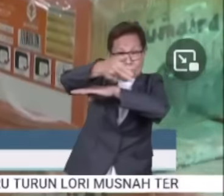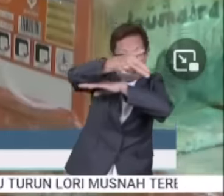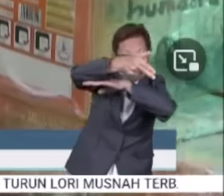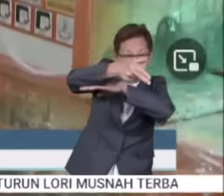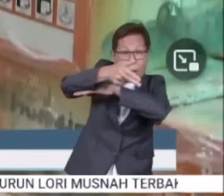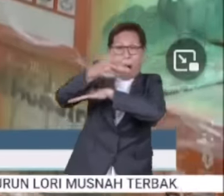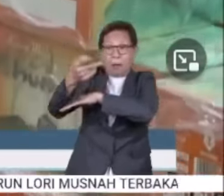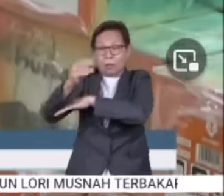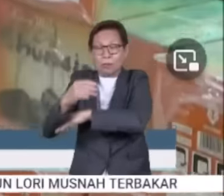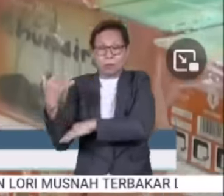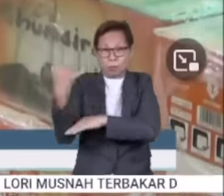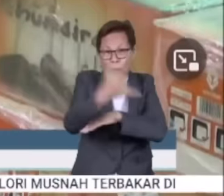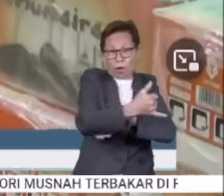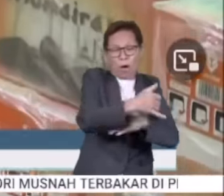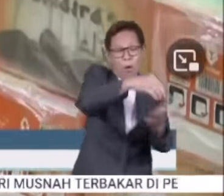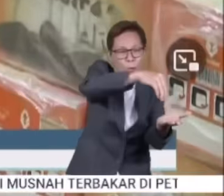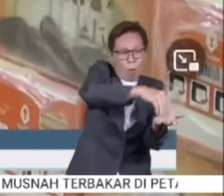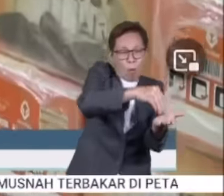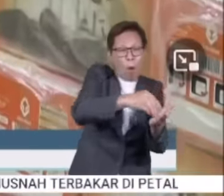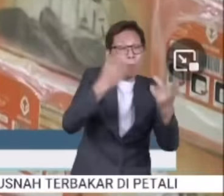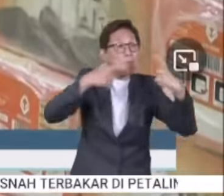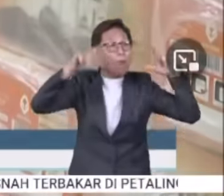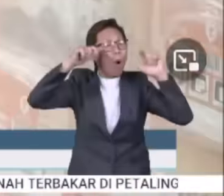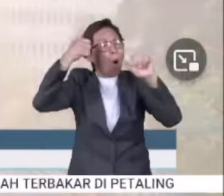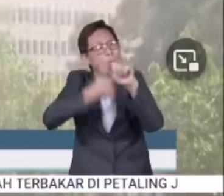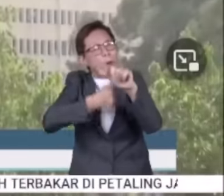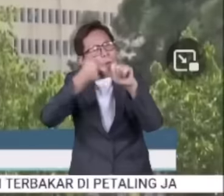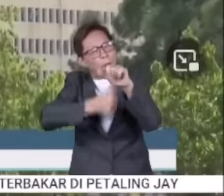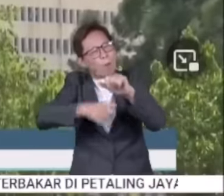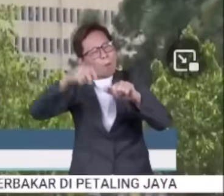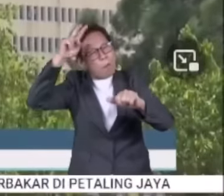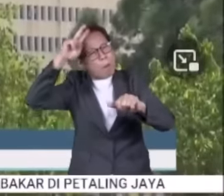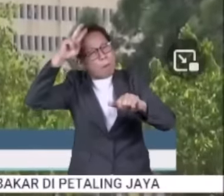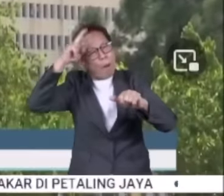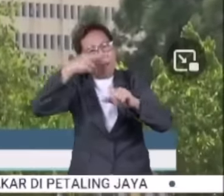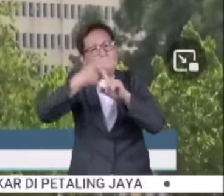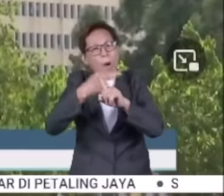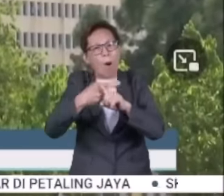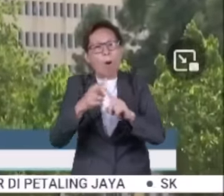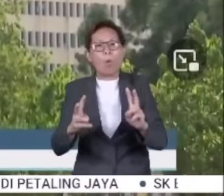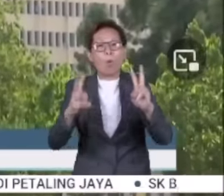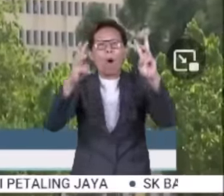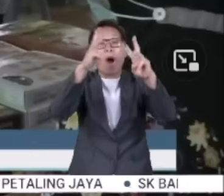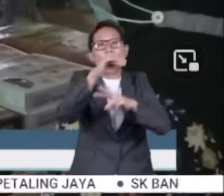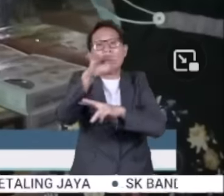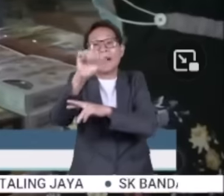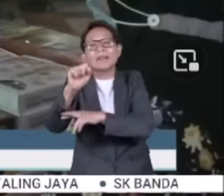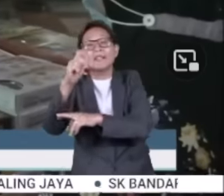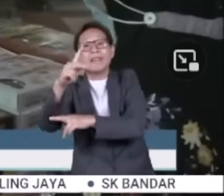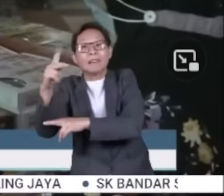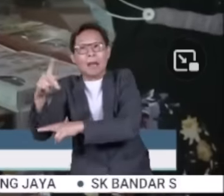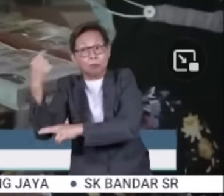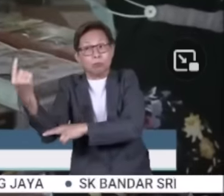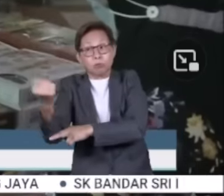berkesempatan bertandang ke salah satu lokasi popular setiap kali Ramadan, iaitu Wisma MUIS Kota Kinabalu,